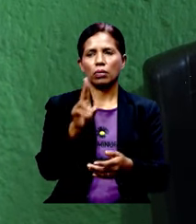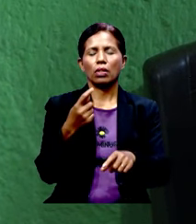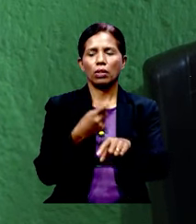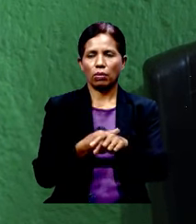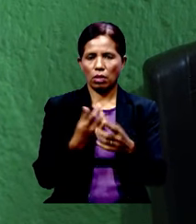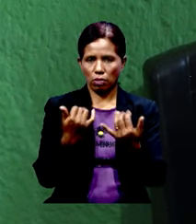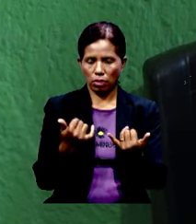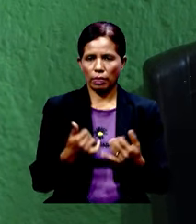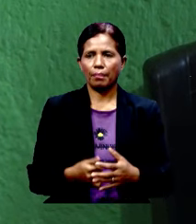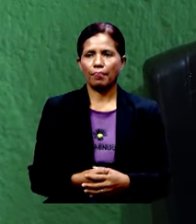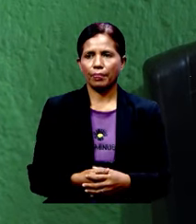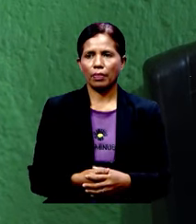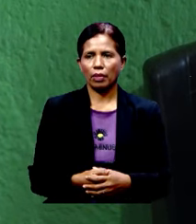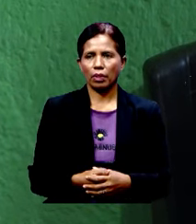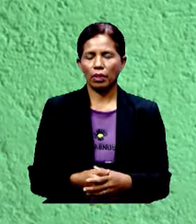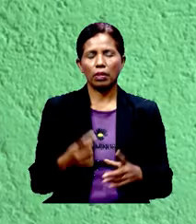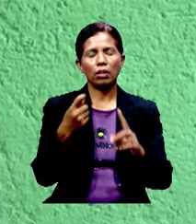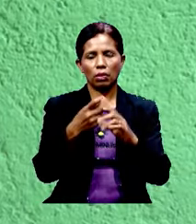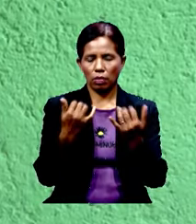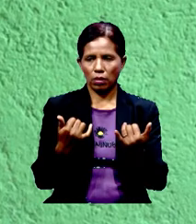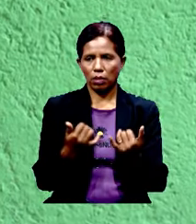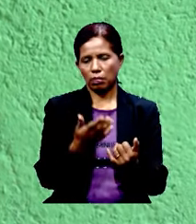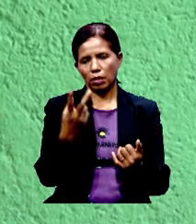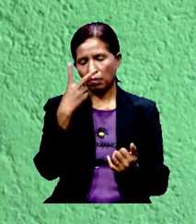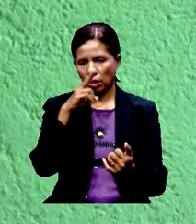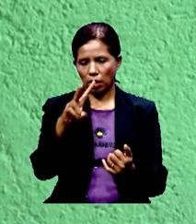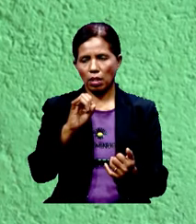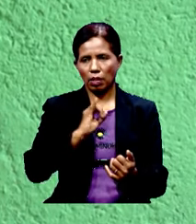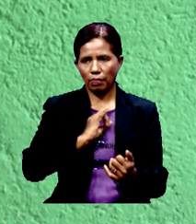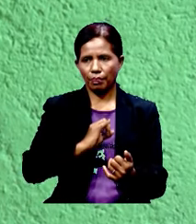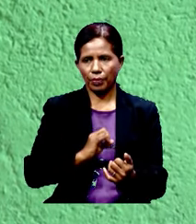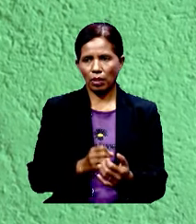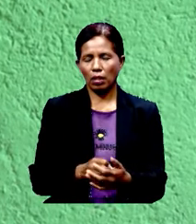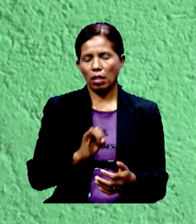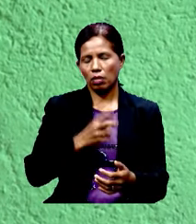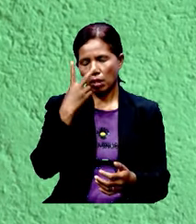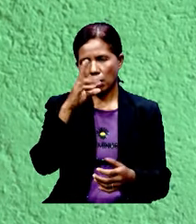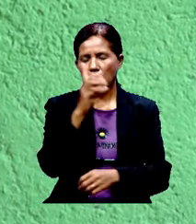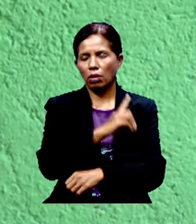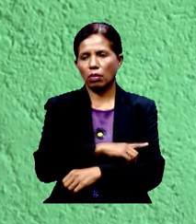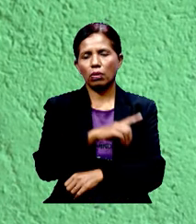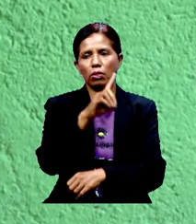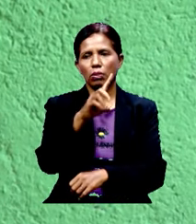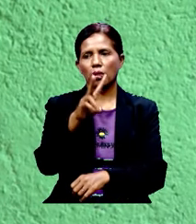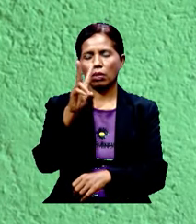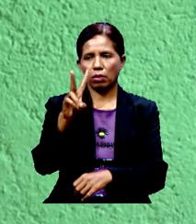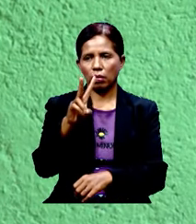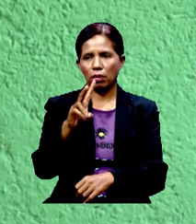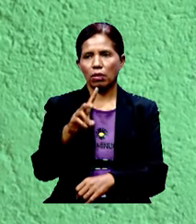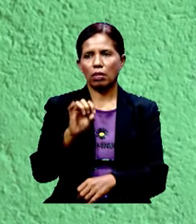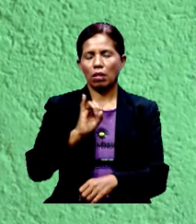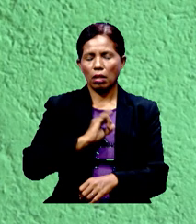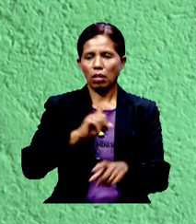agora. Mana sih ramai? Awal hari ban lorong rua katulun ni dia kena itu ama aku tengke